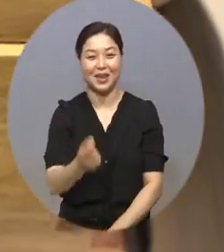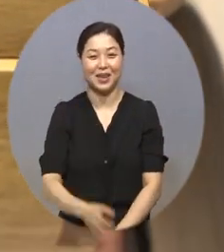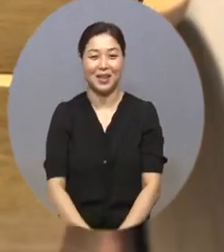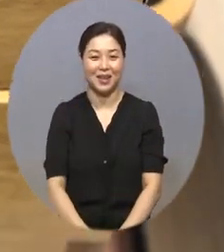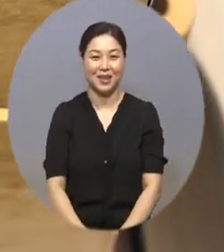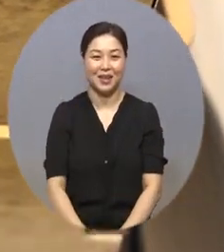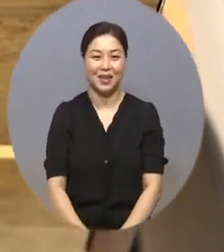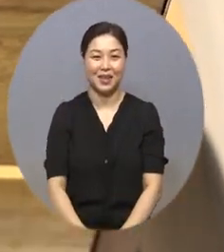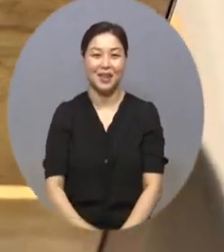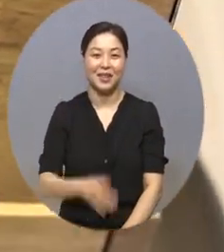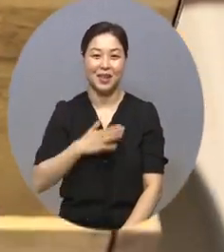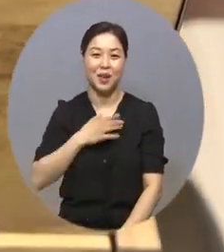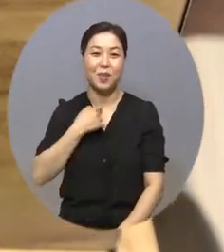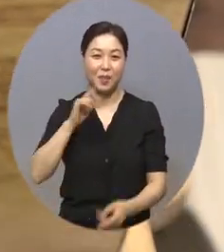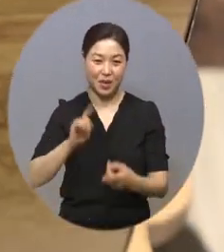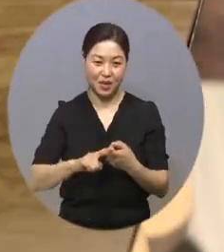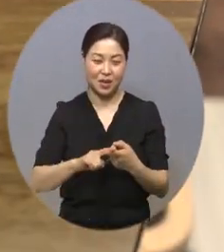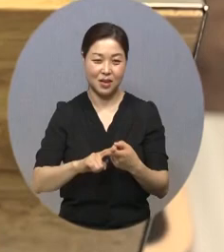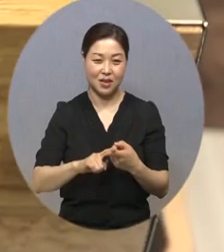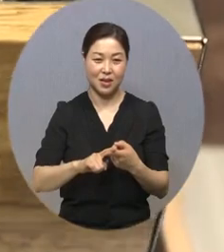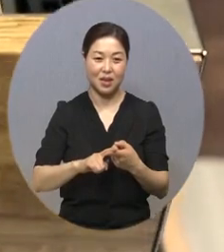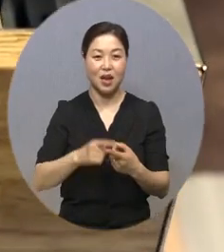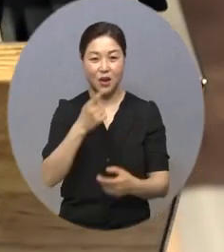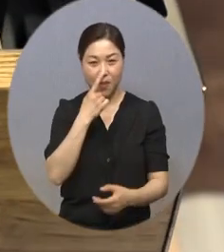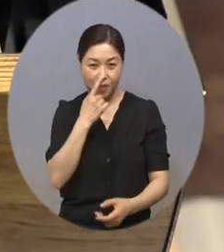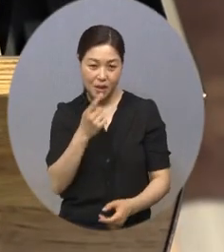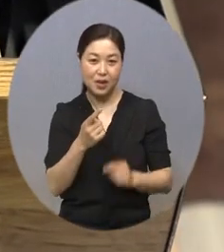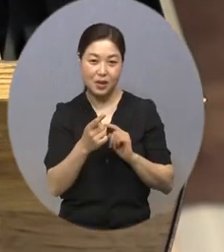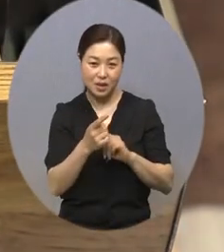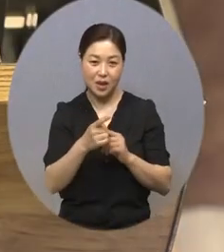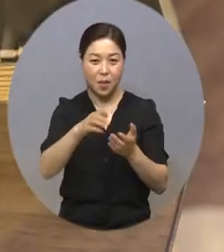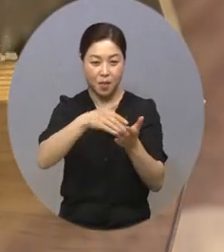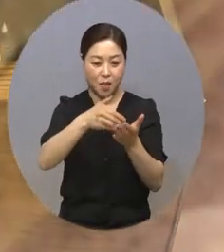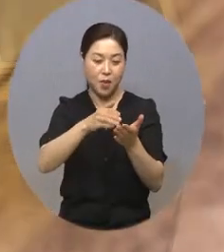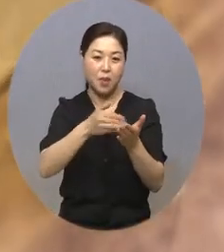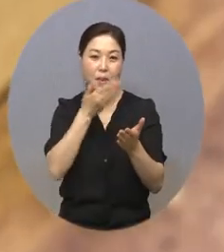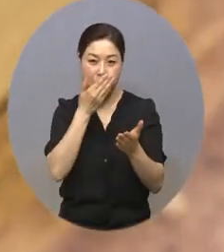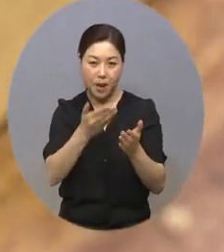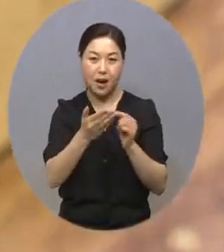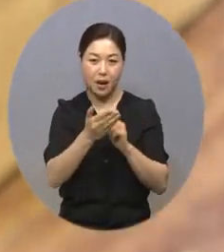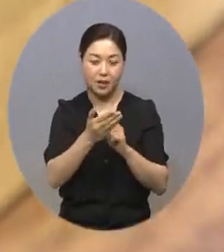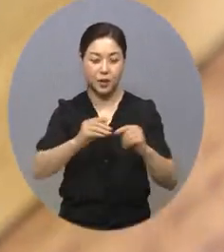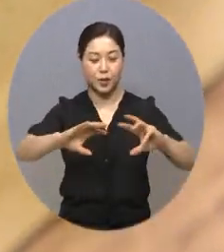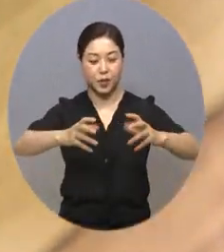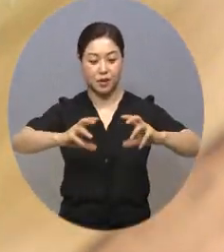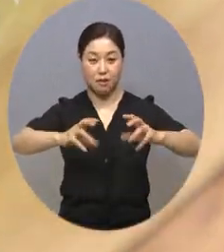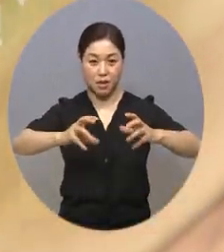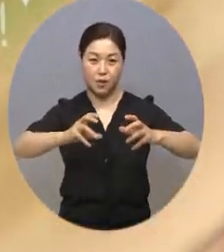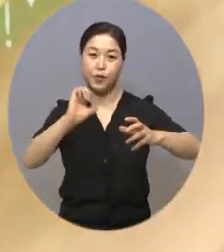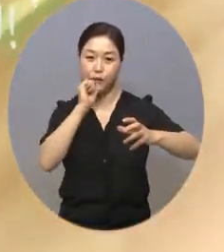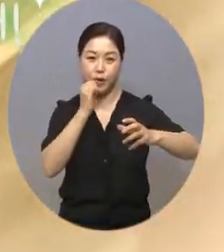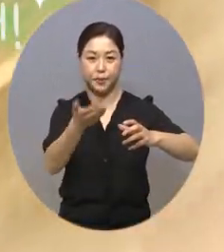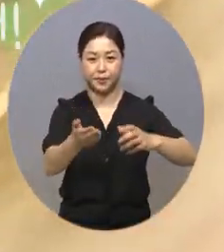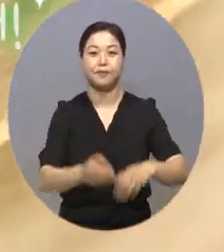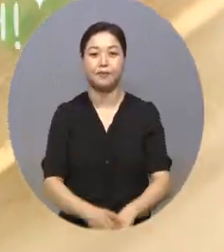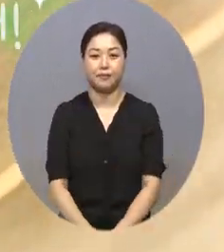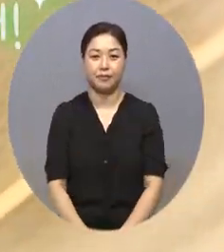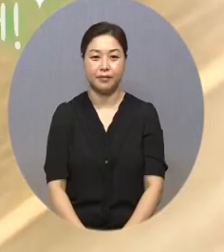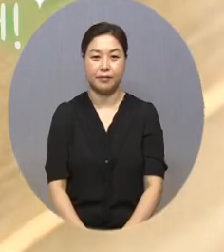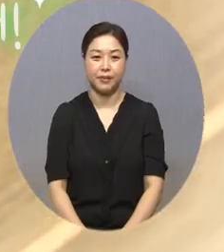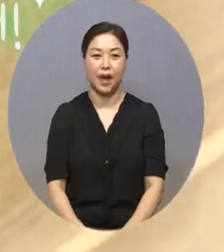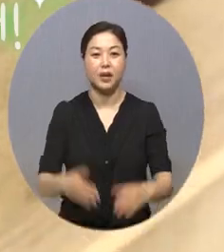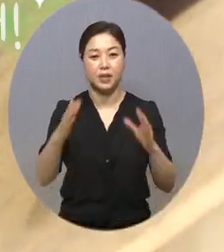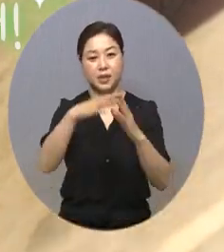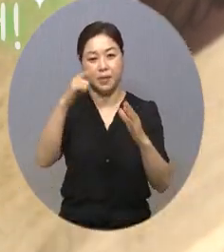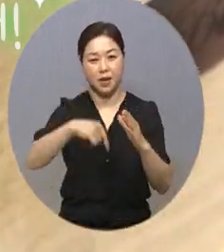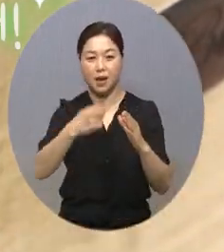내 입맛에 맞는 커피를 직접 고 프 스 있는 허무 러스티 길을 소개해 드릴텐데요 이젠 집안의